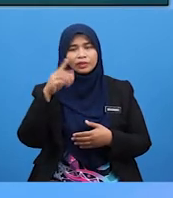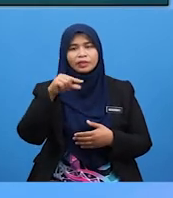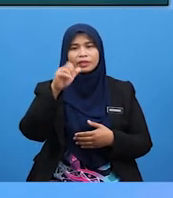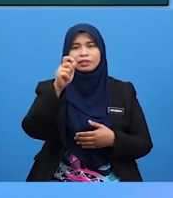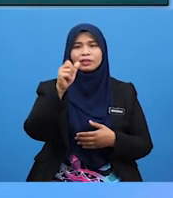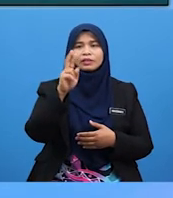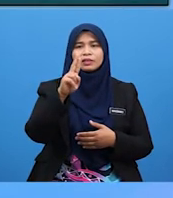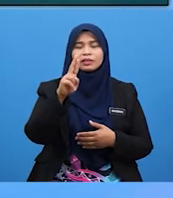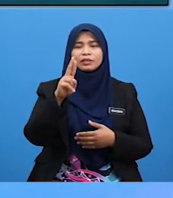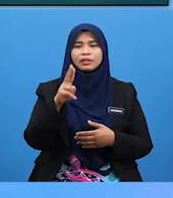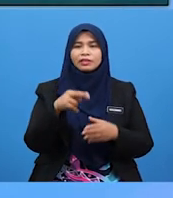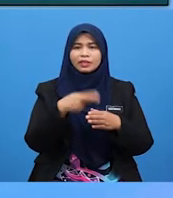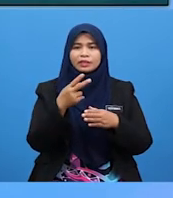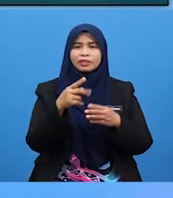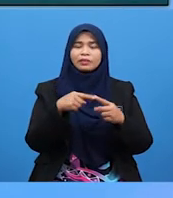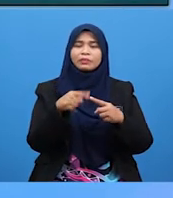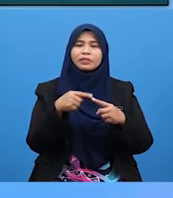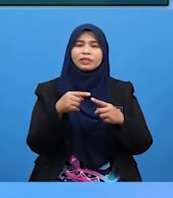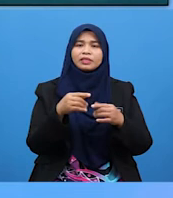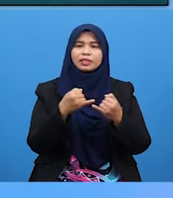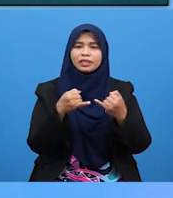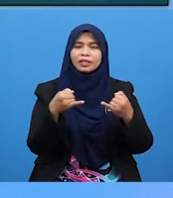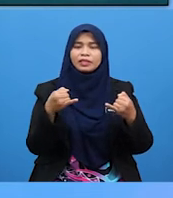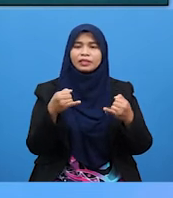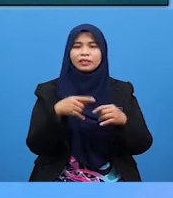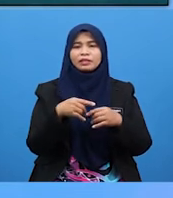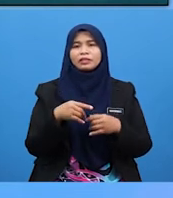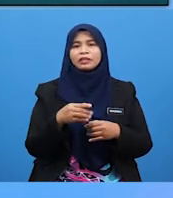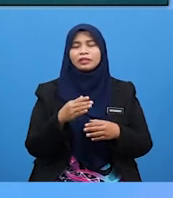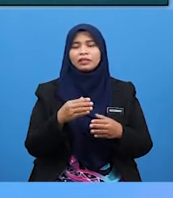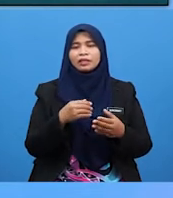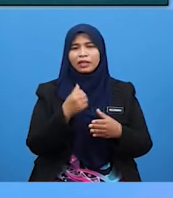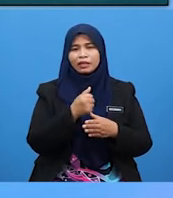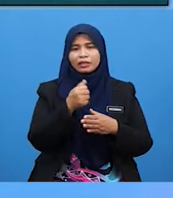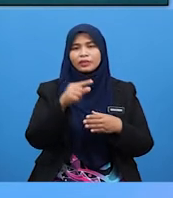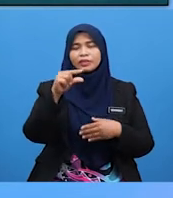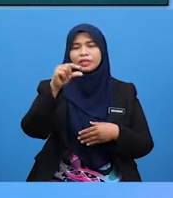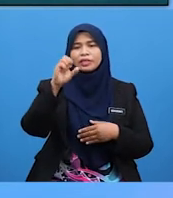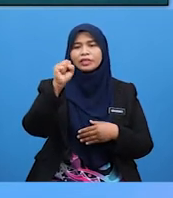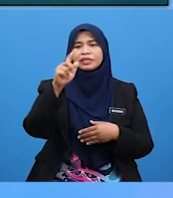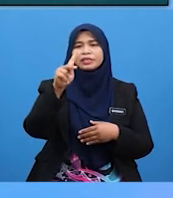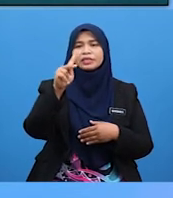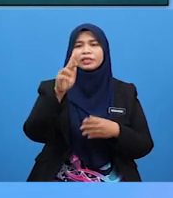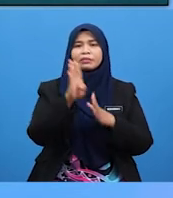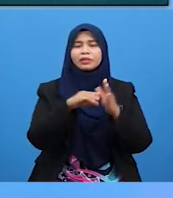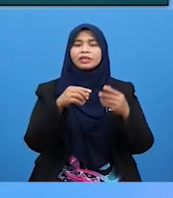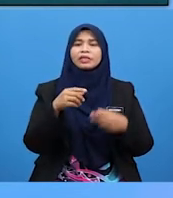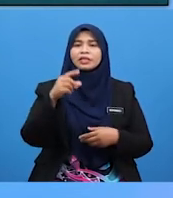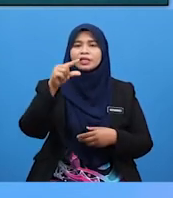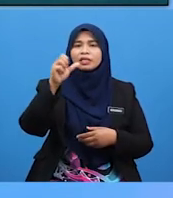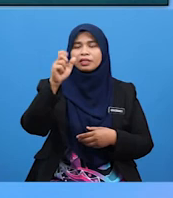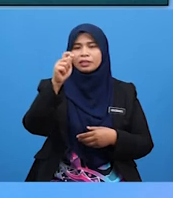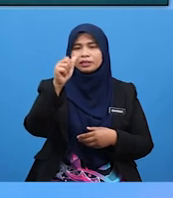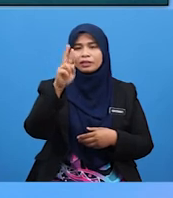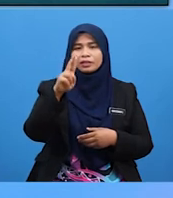Dihasilkan Apabila Tali yang dipetik Atau digesek itu Bergetar. Getaran yang